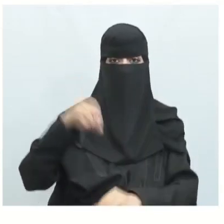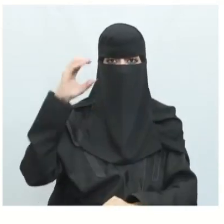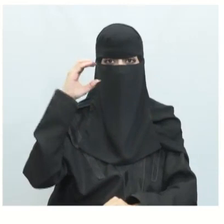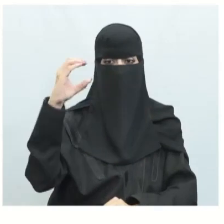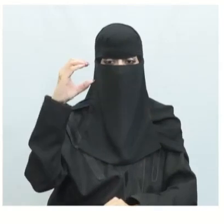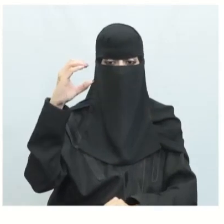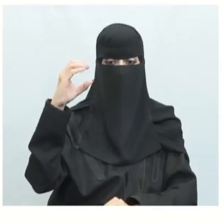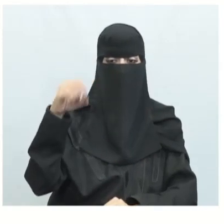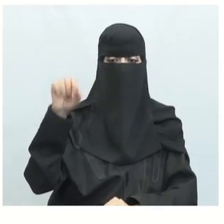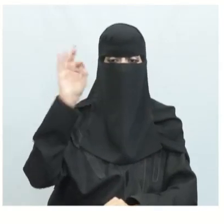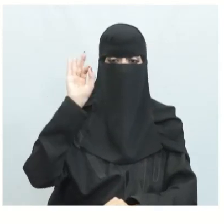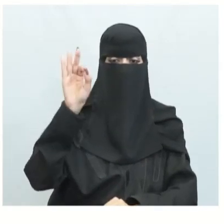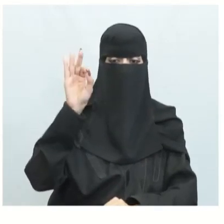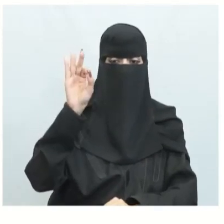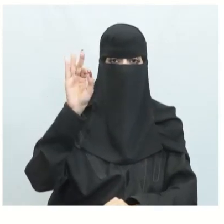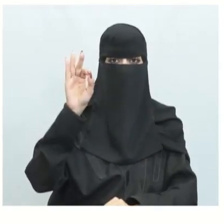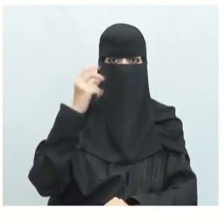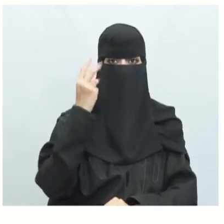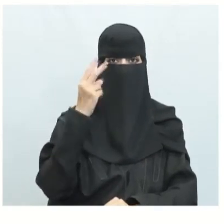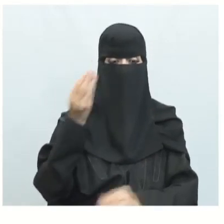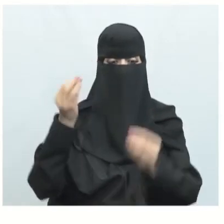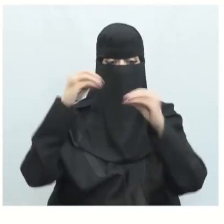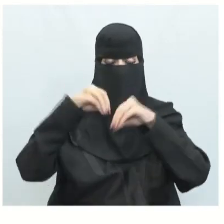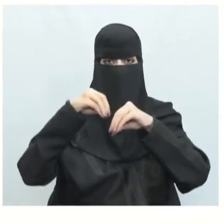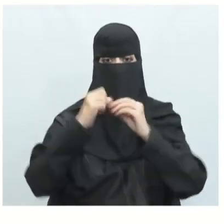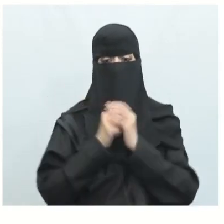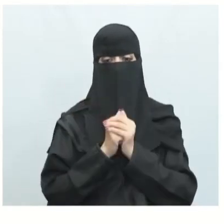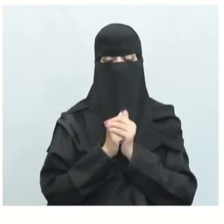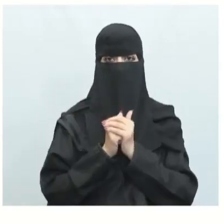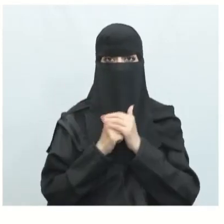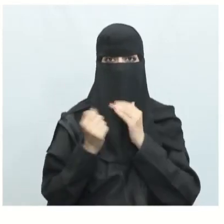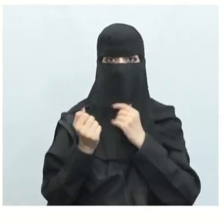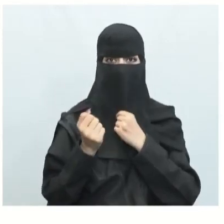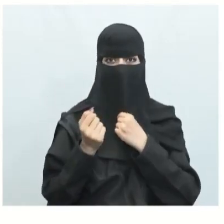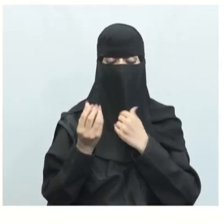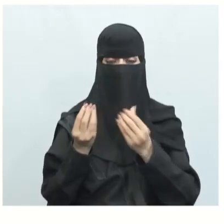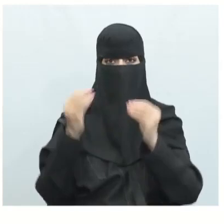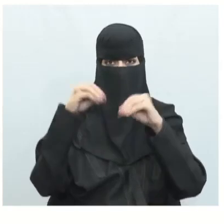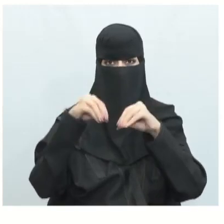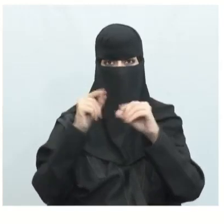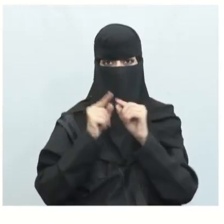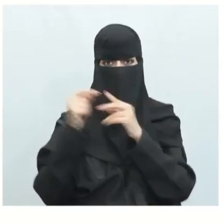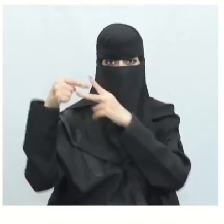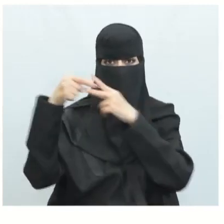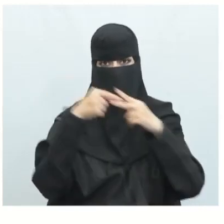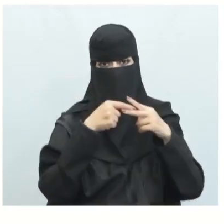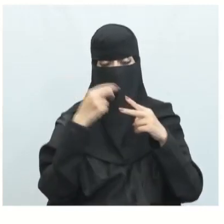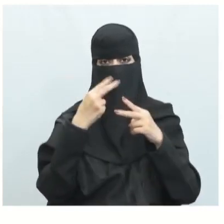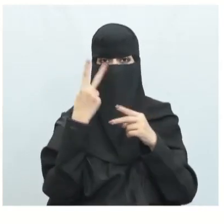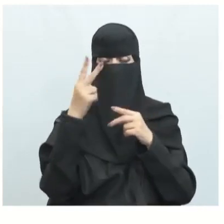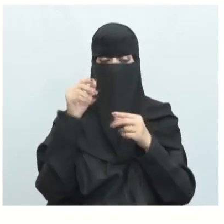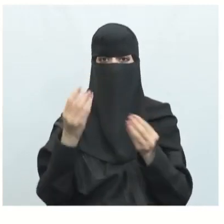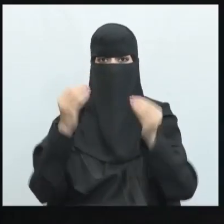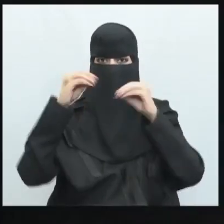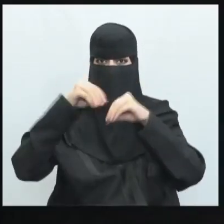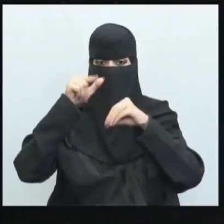ان هذه زادت عليها اثنتين او نسميها حافت هي ما